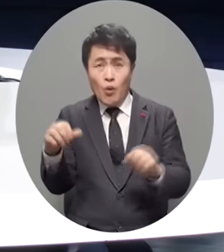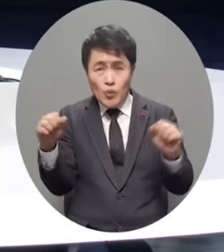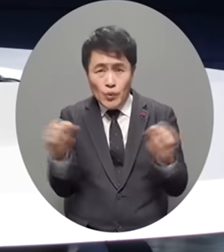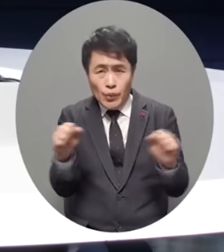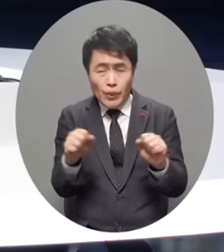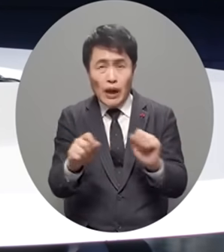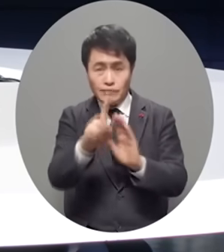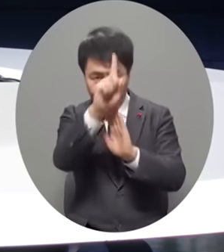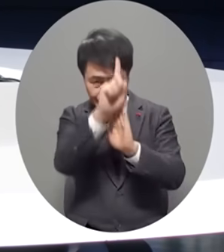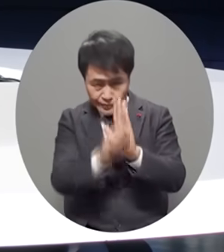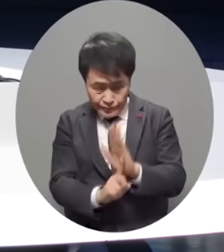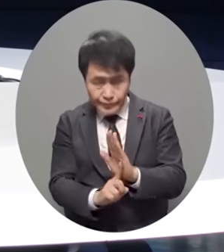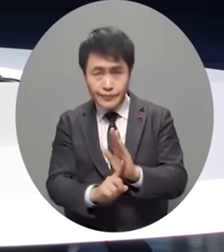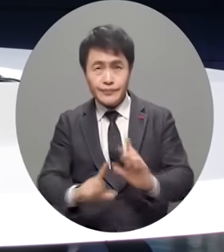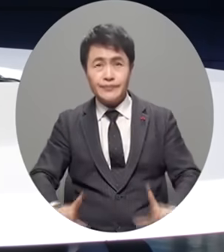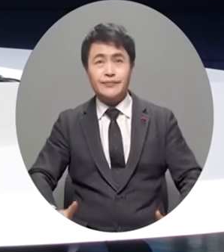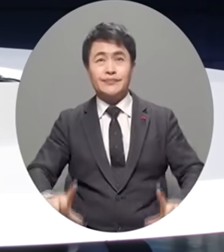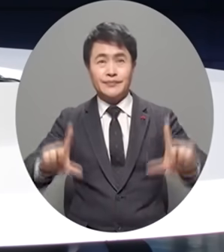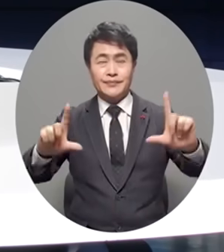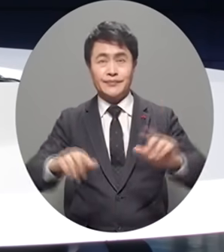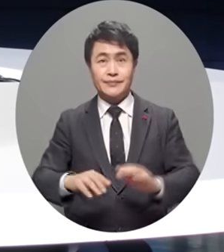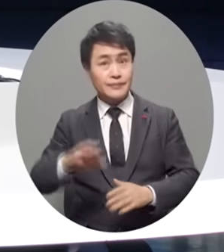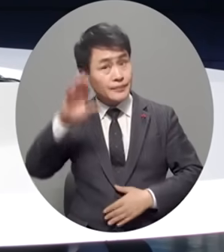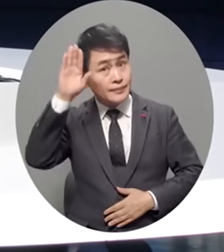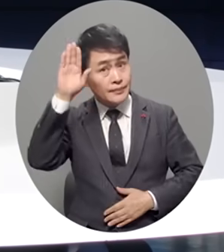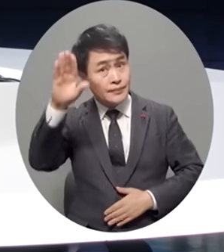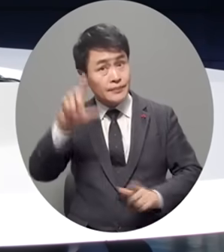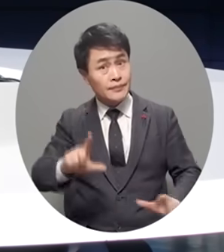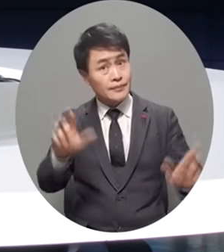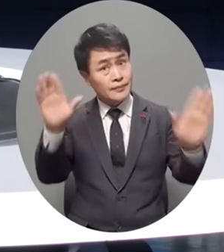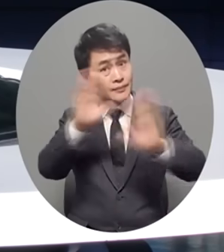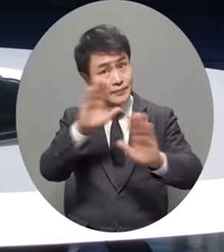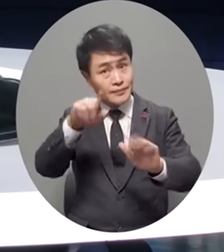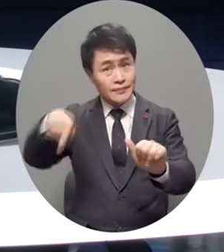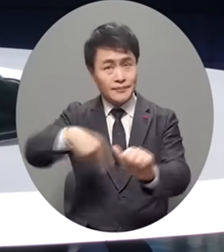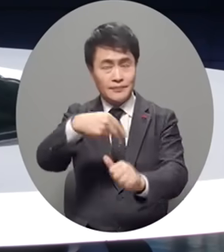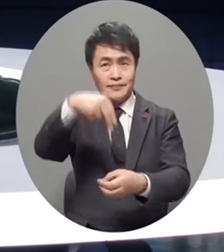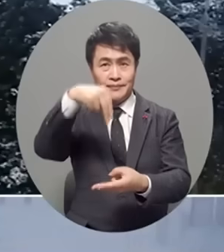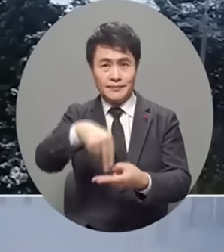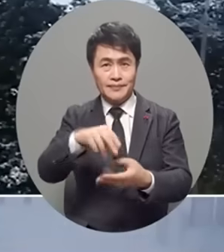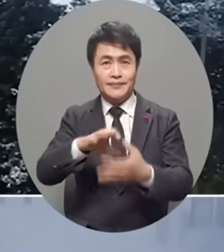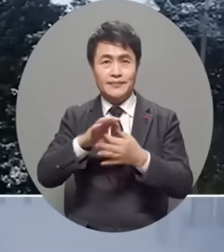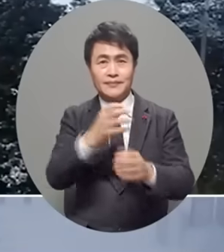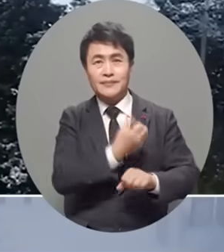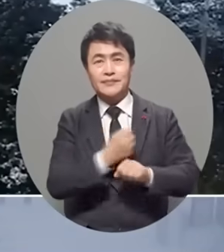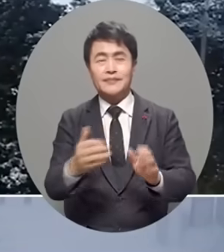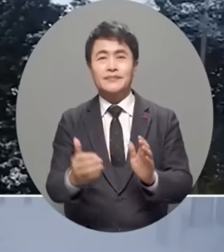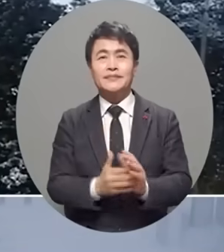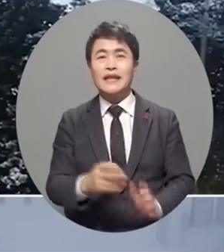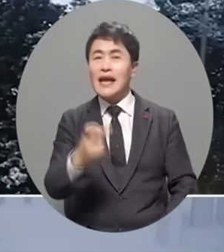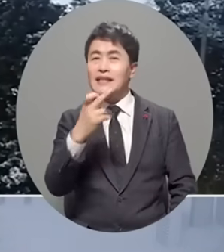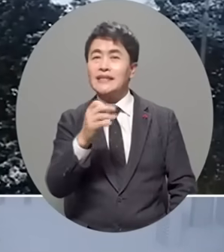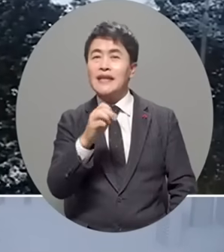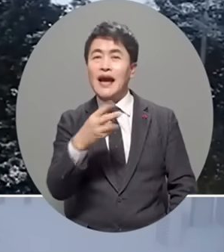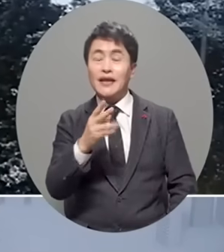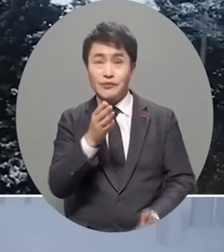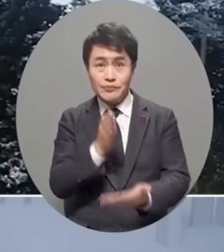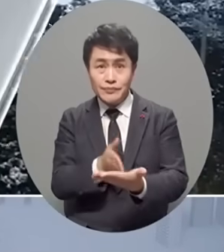가장 낮은 기온을 기록했습니다. 앞으로 날씨 어떨지 기상센터 연결해서 알아보겠습니다. 최아리 캐스터